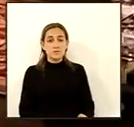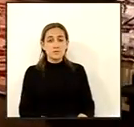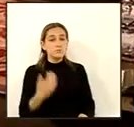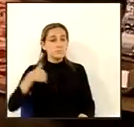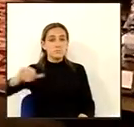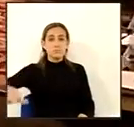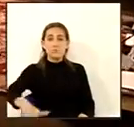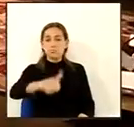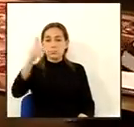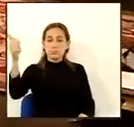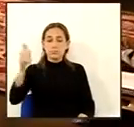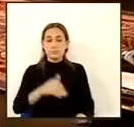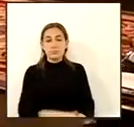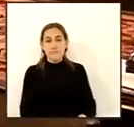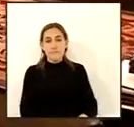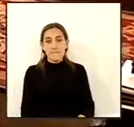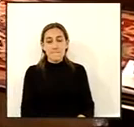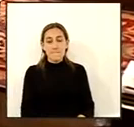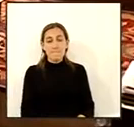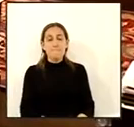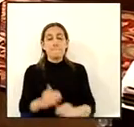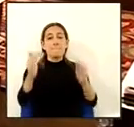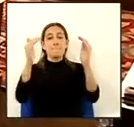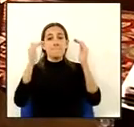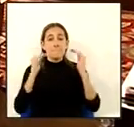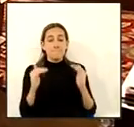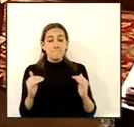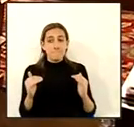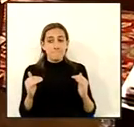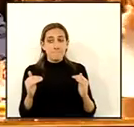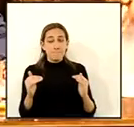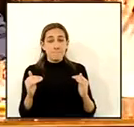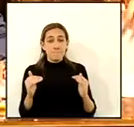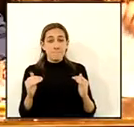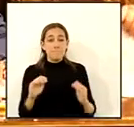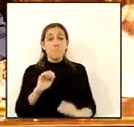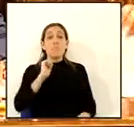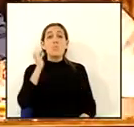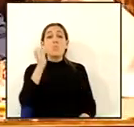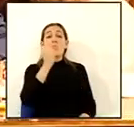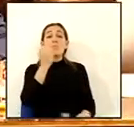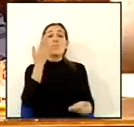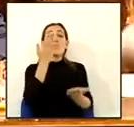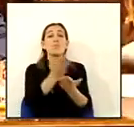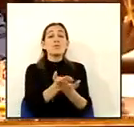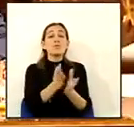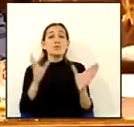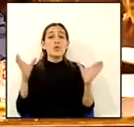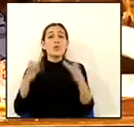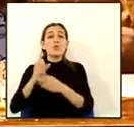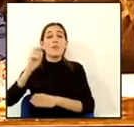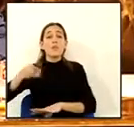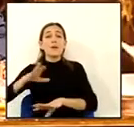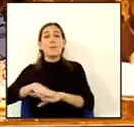Queda aprovada la moció. I passem ara a moció presentada per Vic per Tots per retre homenatge als